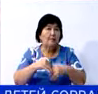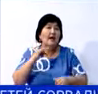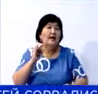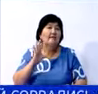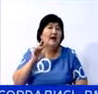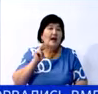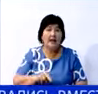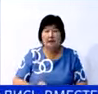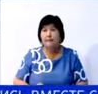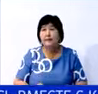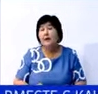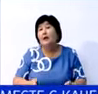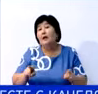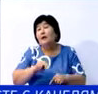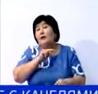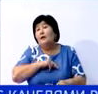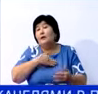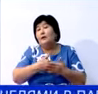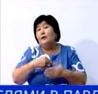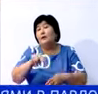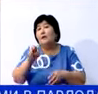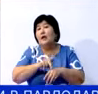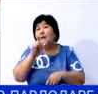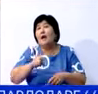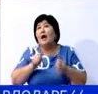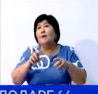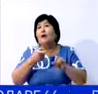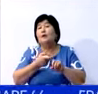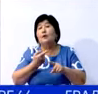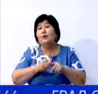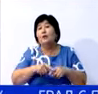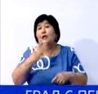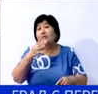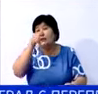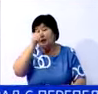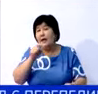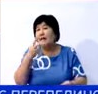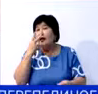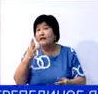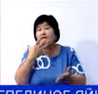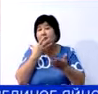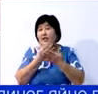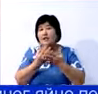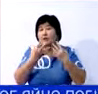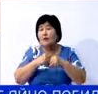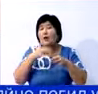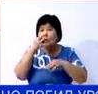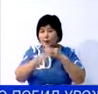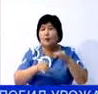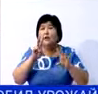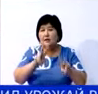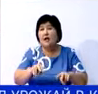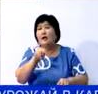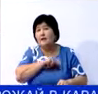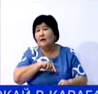ИВЛ. Неизмерим труд медработников в борьбе с опасным вирусом. Вот уже 4 месяца они не видели свои семьи круглосуточно на